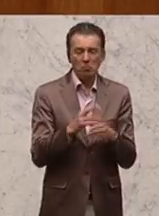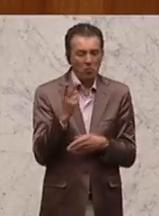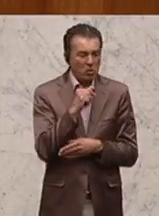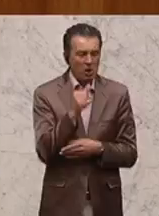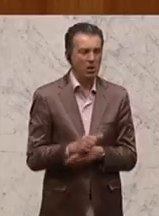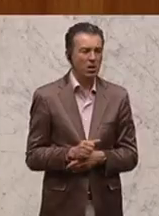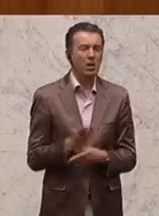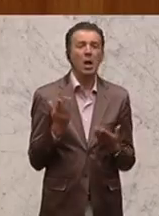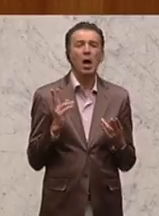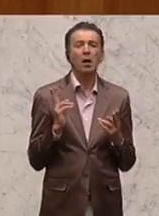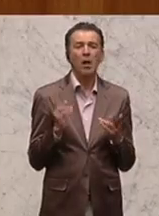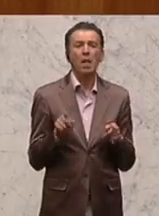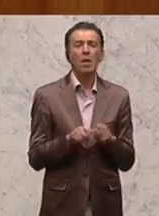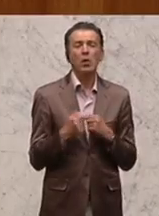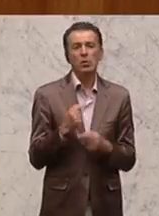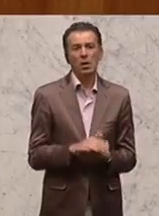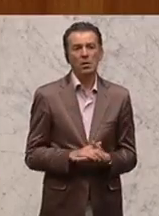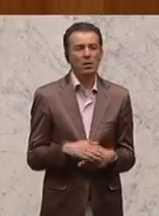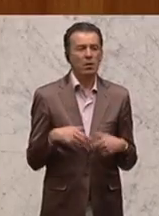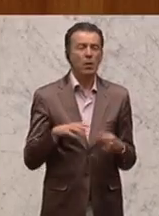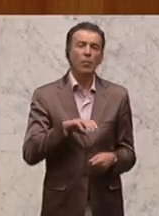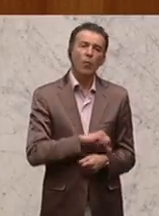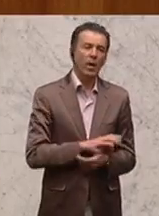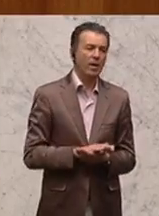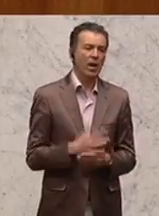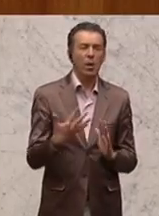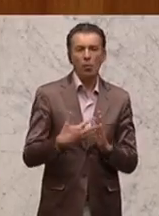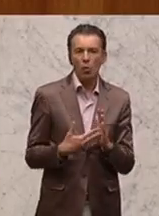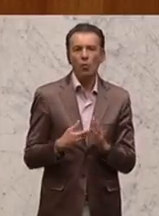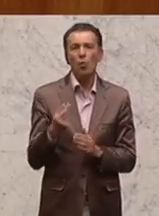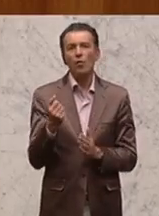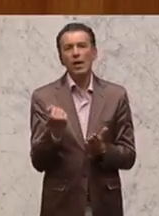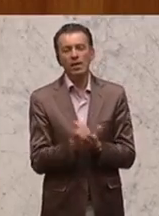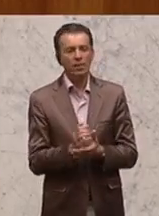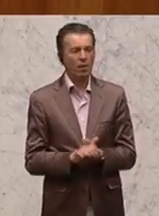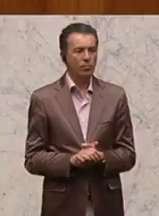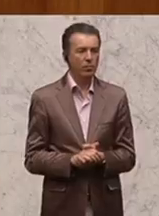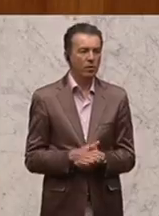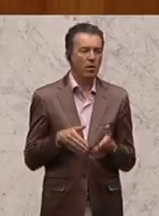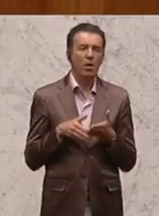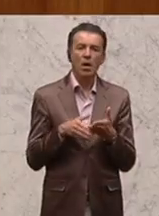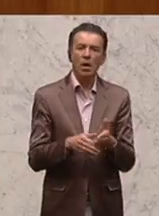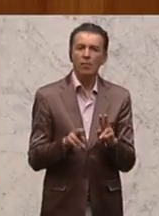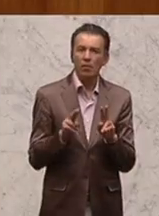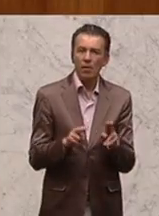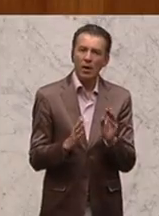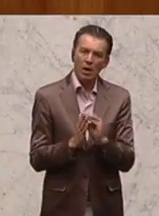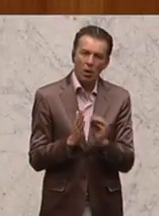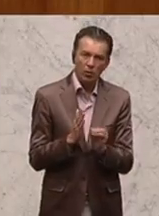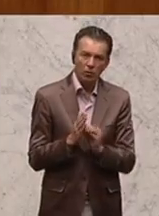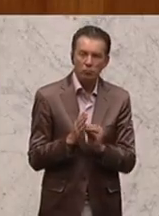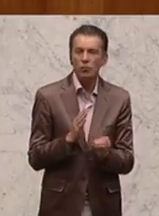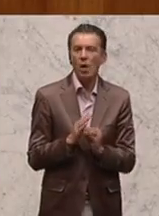nachvollziehbar. Aber grundsätzlich kann man auch sagen, auch hier gibt es Vorteile. Denn bei einer Überprüfung durch das Finanzamt hilft die tatsächliche Aufzeichnung